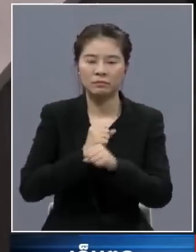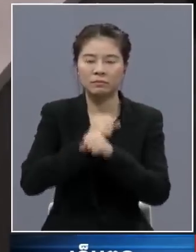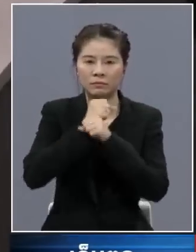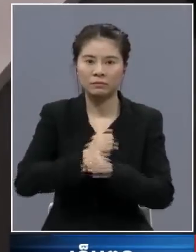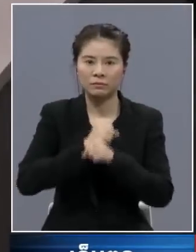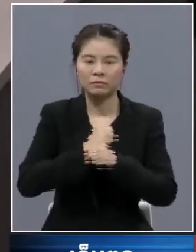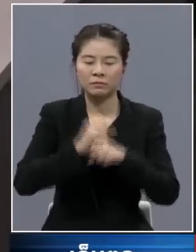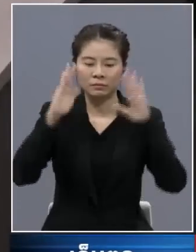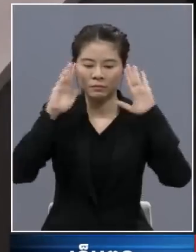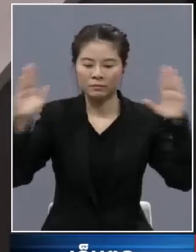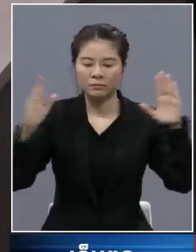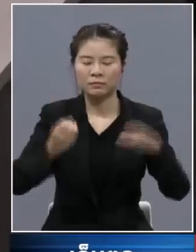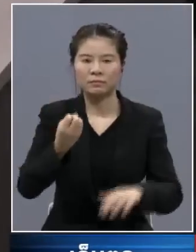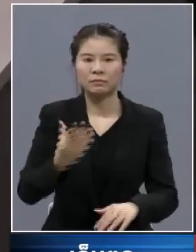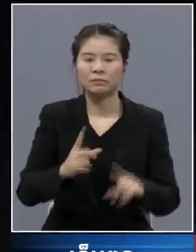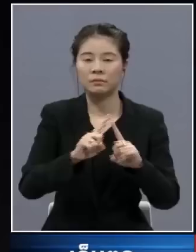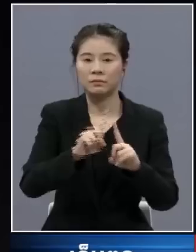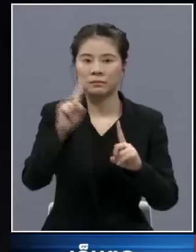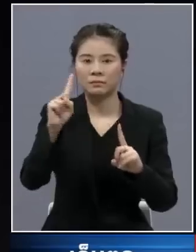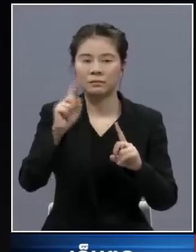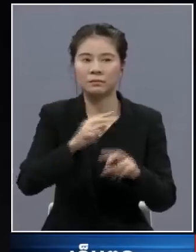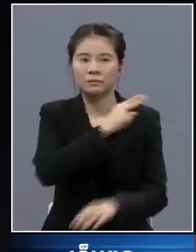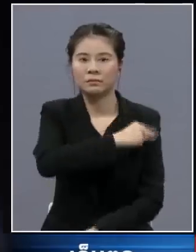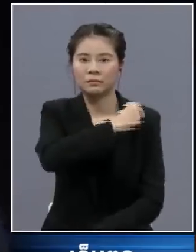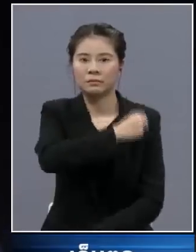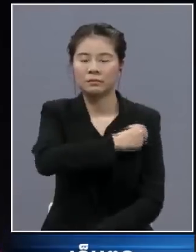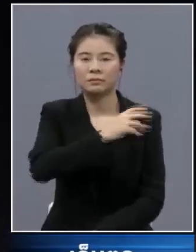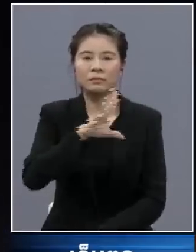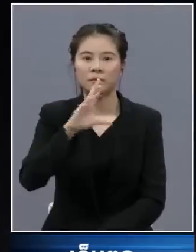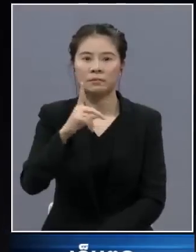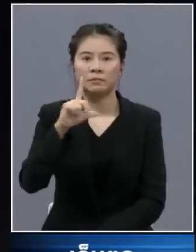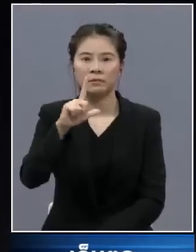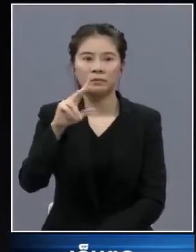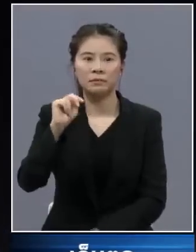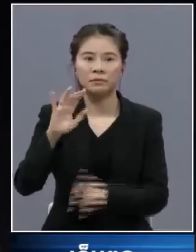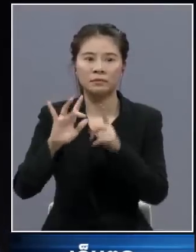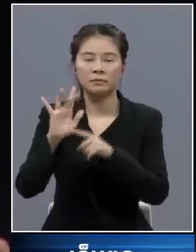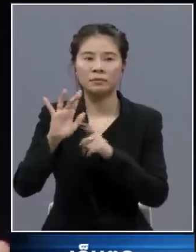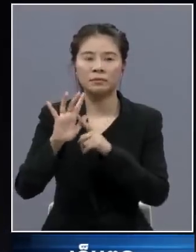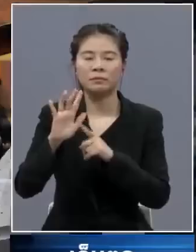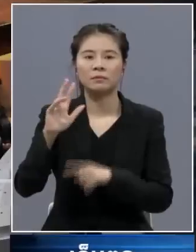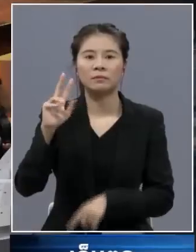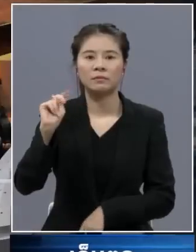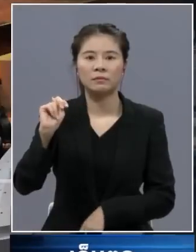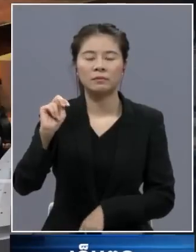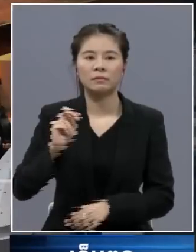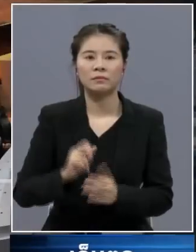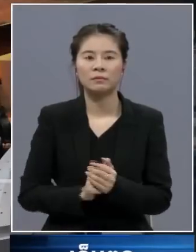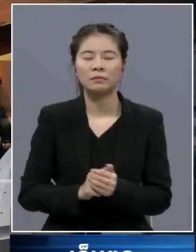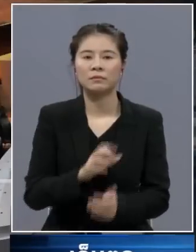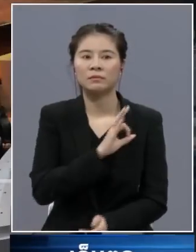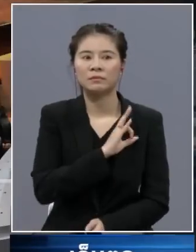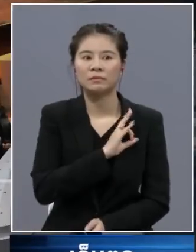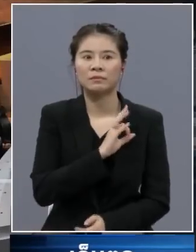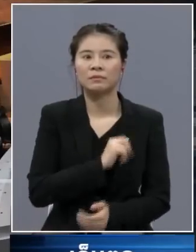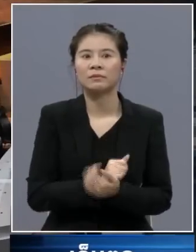ที่หลุดออกมาชื่อแรกฮะก็คือนายแพทย์ชลน่านสีแก้วจากพรรคเพื่อไทยเป็นสมาชิกสภาผู้แทนราษฎรจังหวัดน่าน